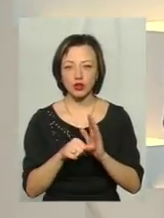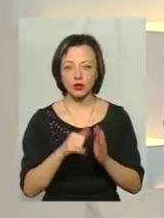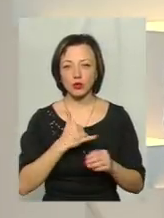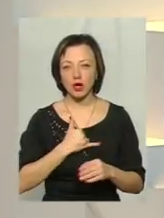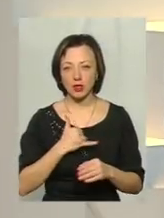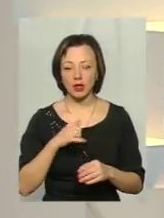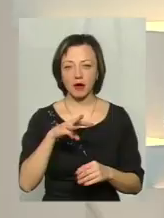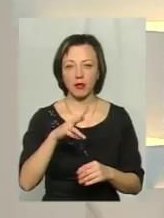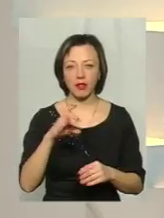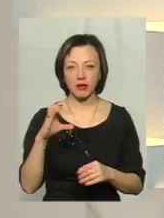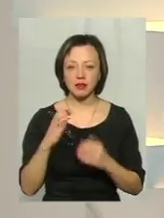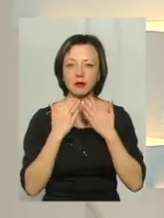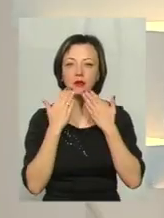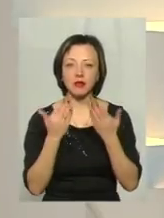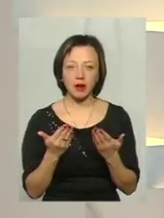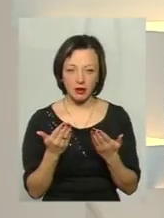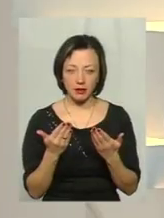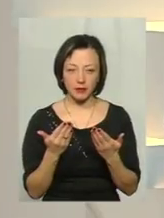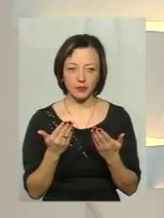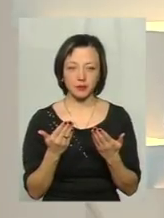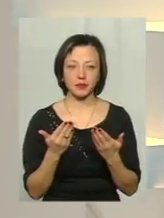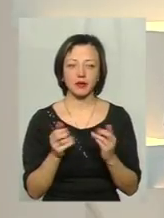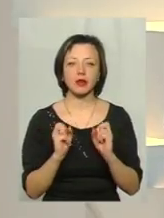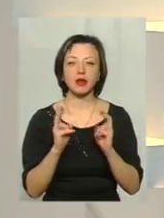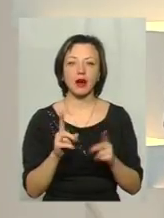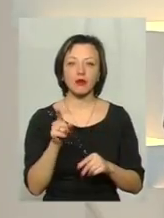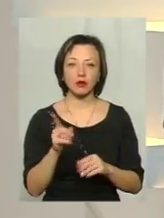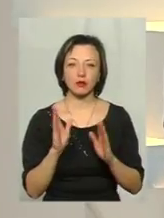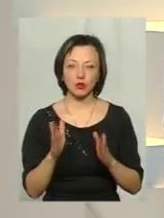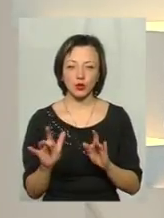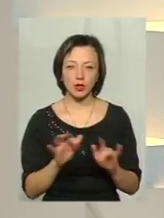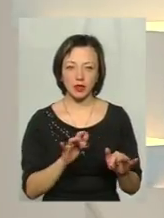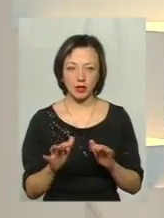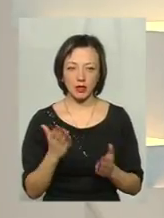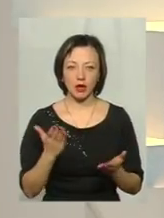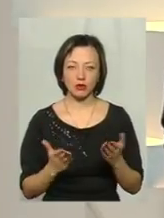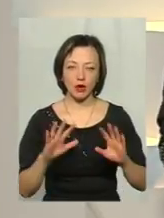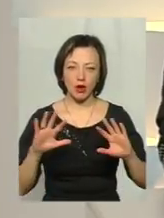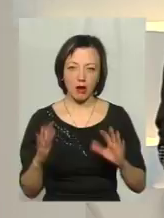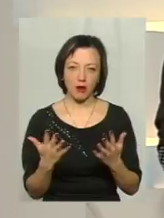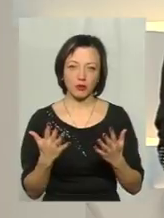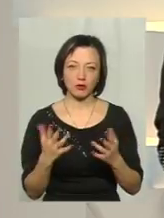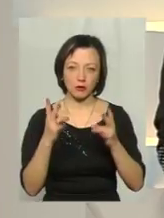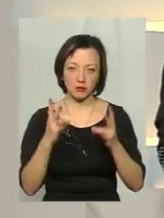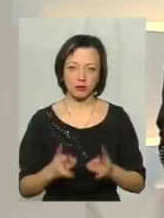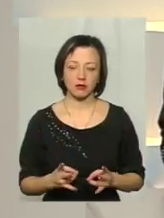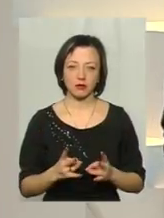наших надзвичайників запитали, як вони будуть діяти, якщо раптом